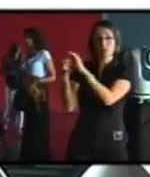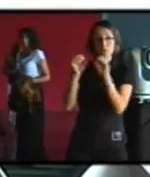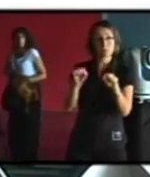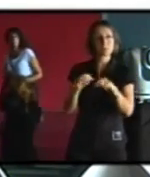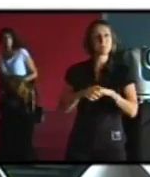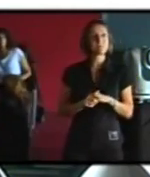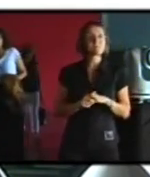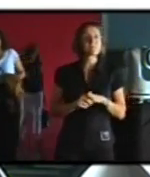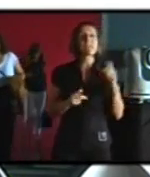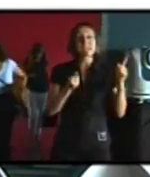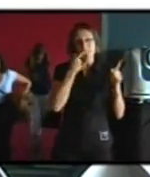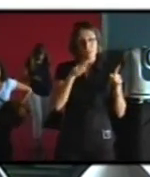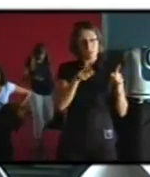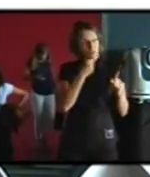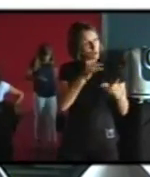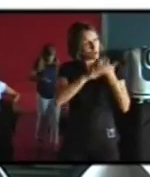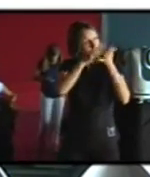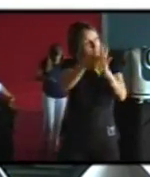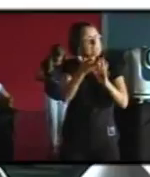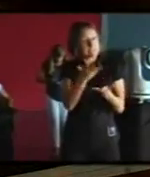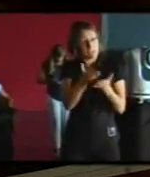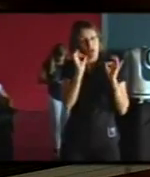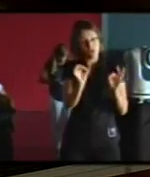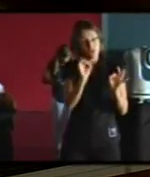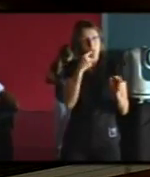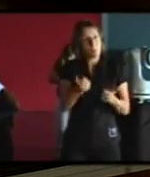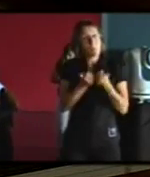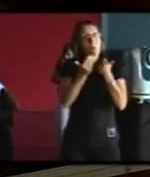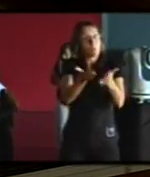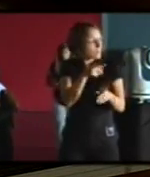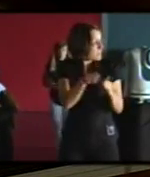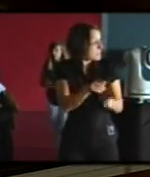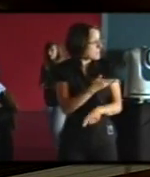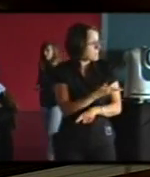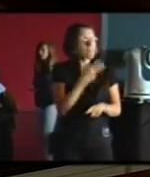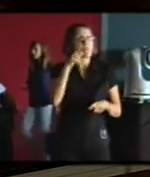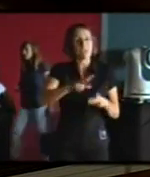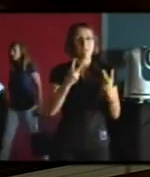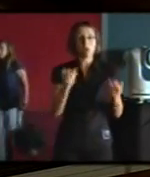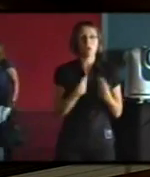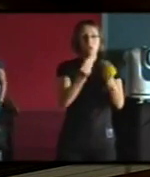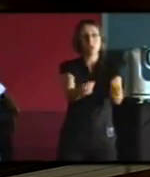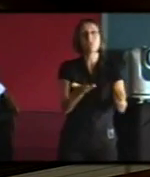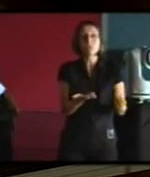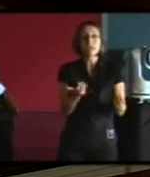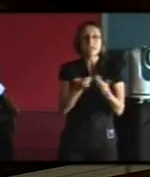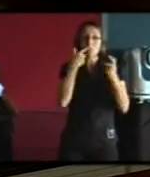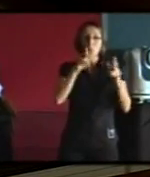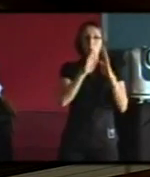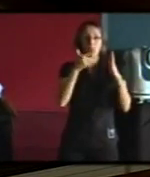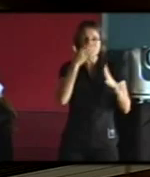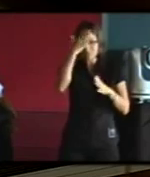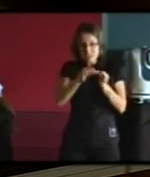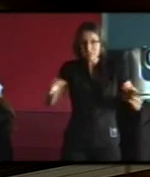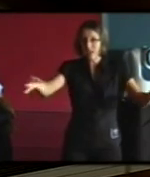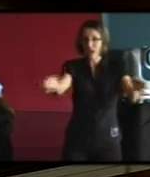donc densification, ce que vous dites répond exactement à ce que vous suggériez tout à l'heure, Antoine Breuil, c'est que pour reprendre de la valeur, le foncier, densifions-le, effectivement, même